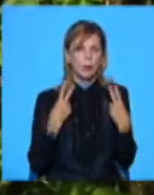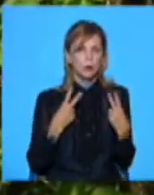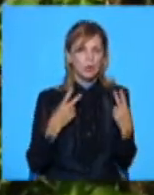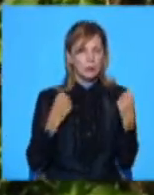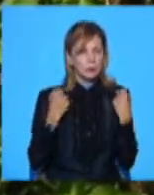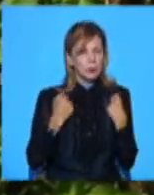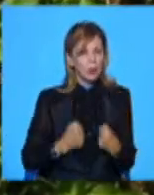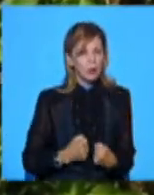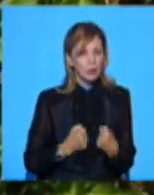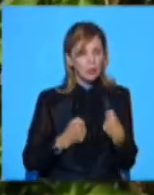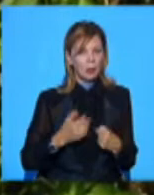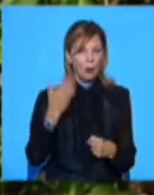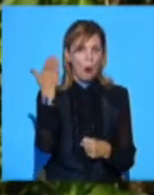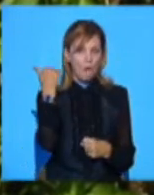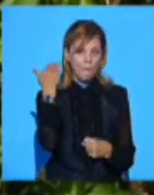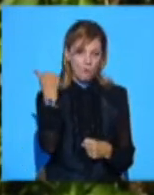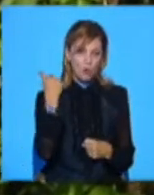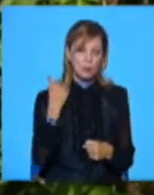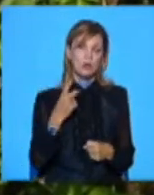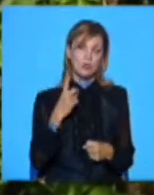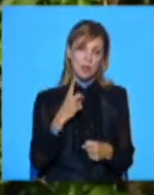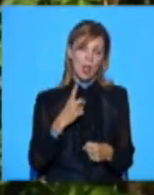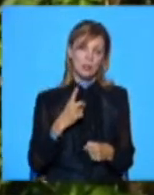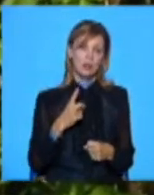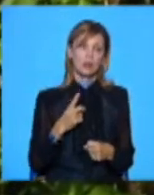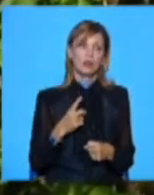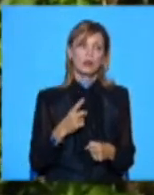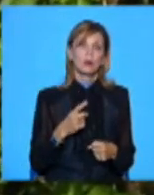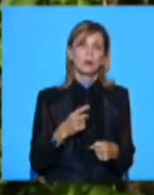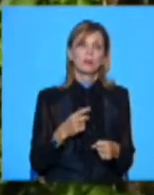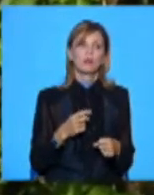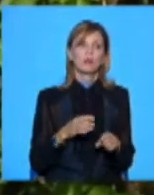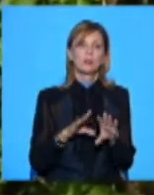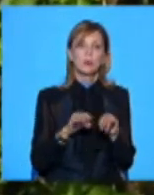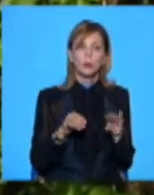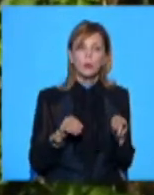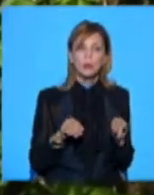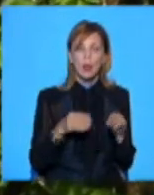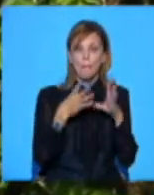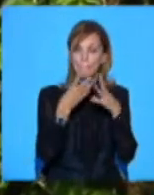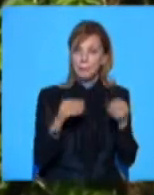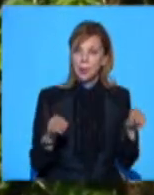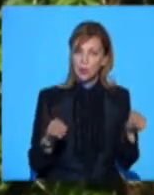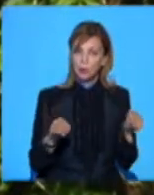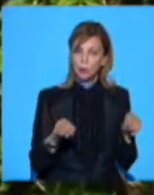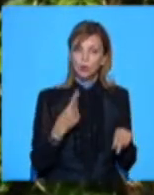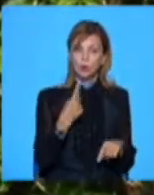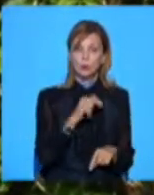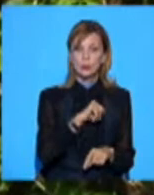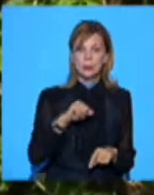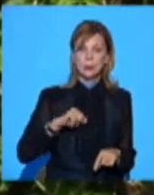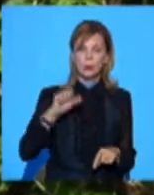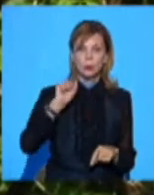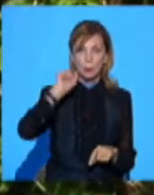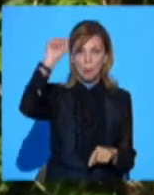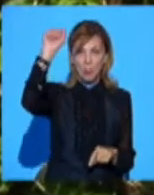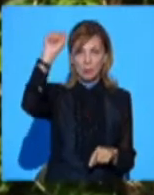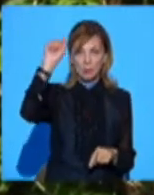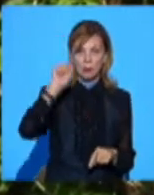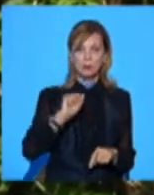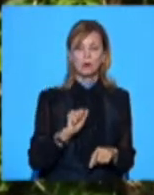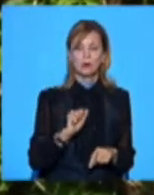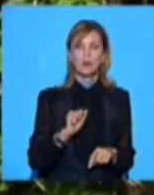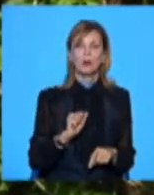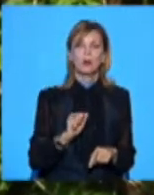fost, de cât de însemnate au fost costurile electorale, un singur partid, demn